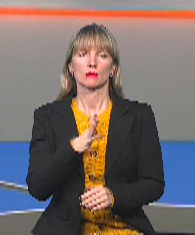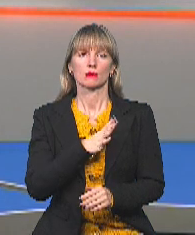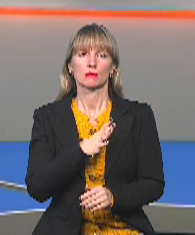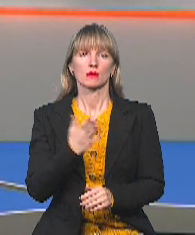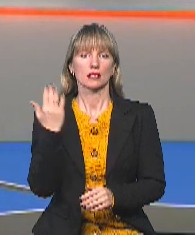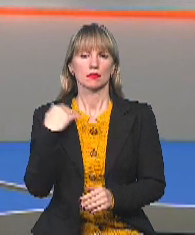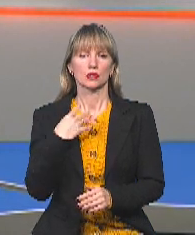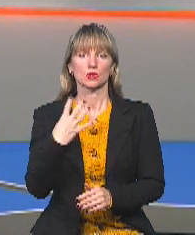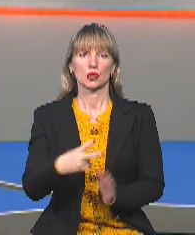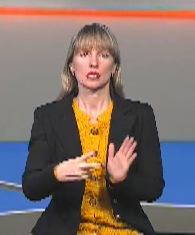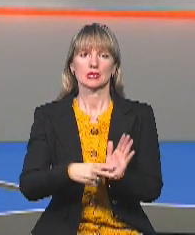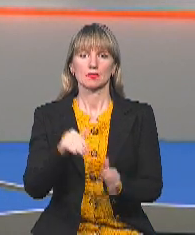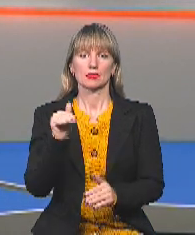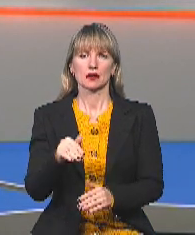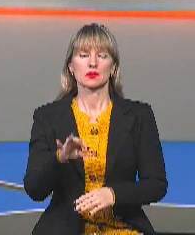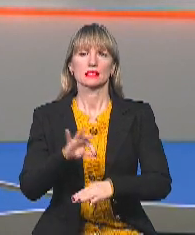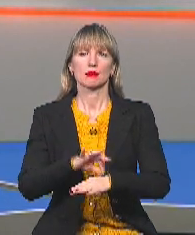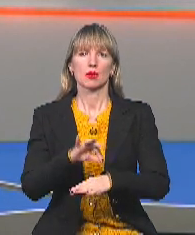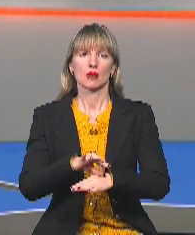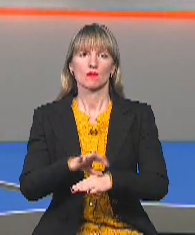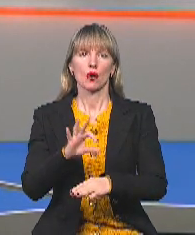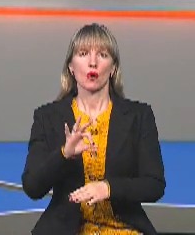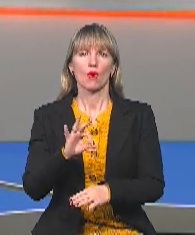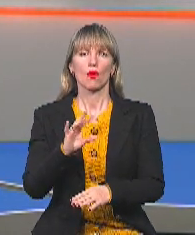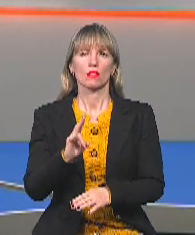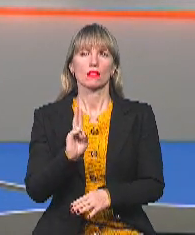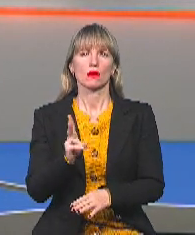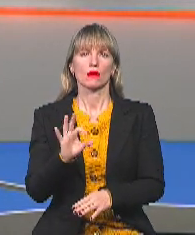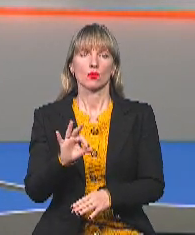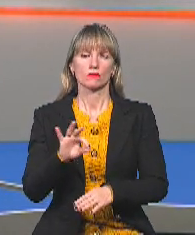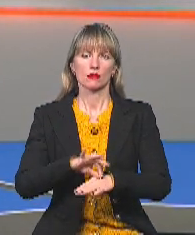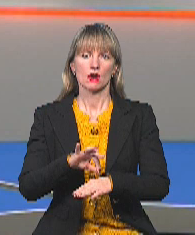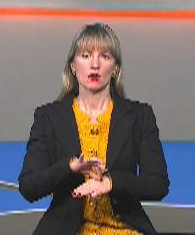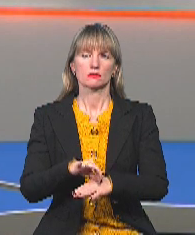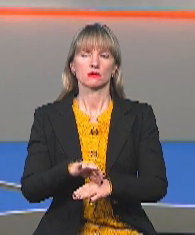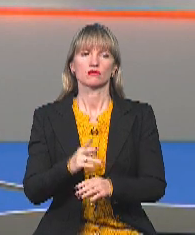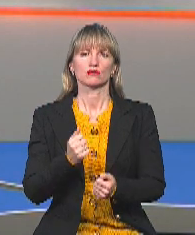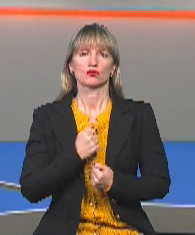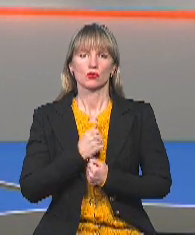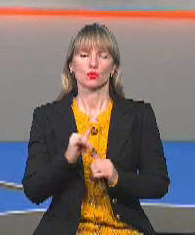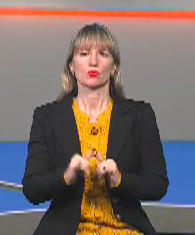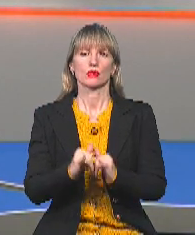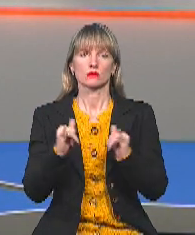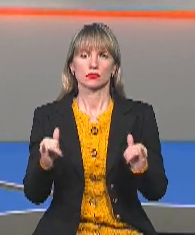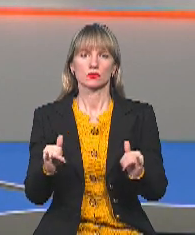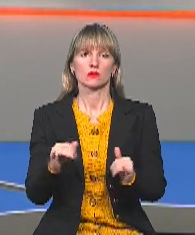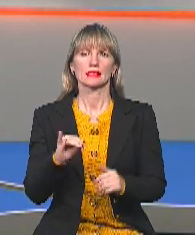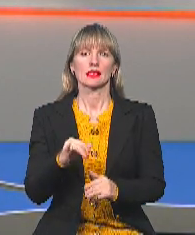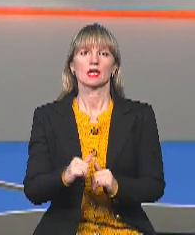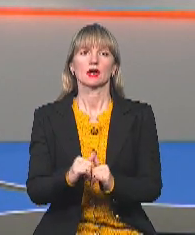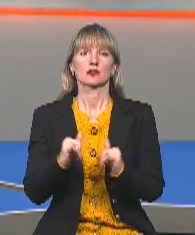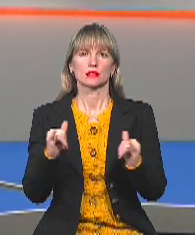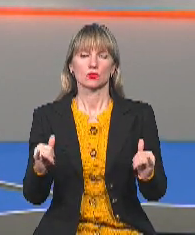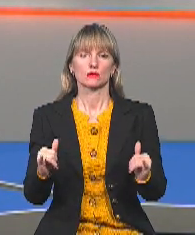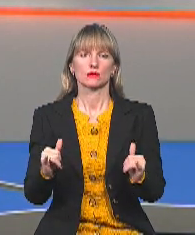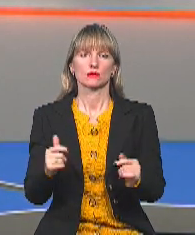тысячам. То есть заболеваемость онкологическими болезнями, к сожалению, растет. И растет